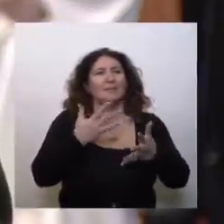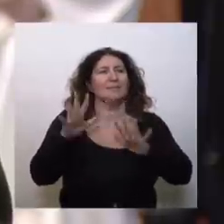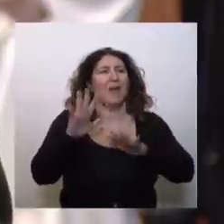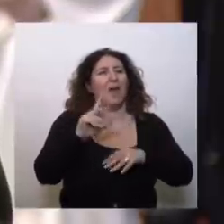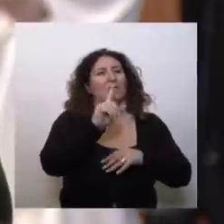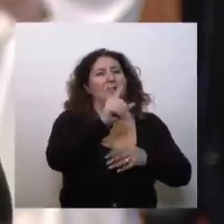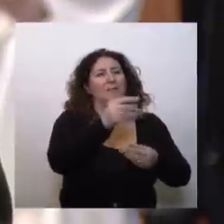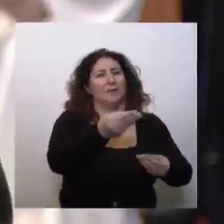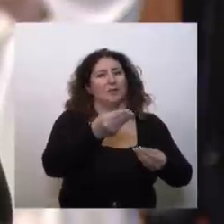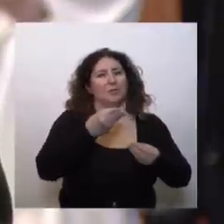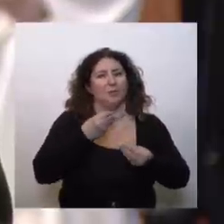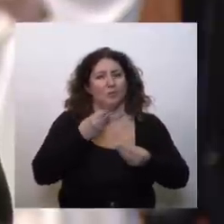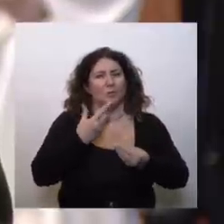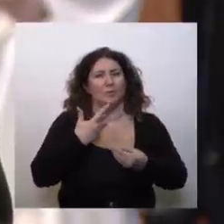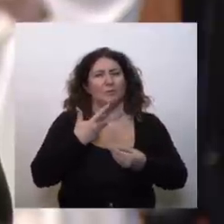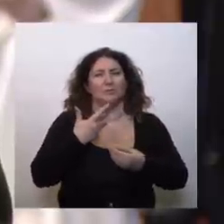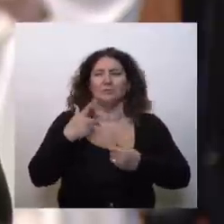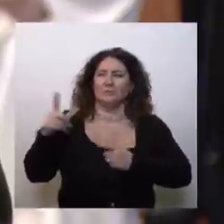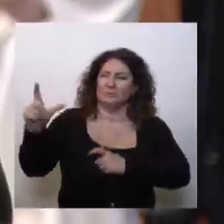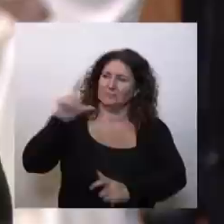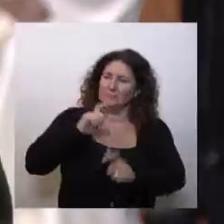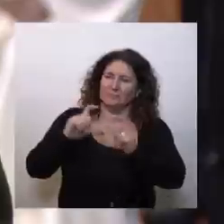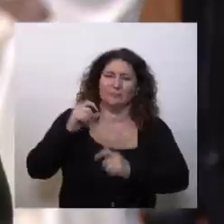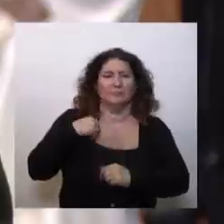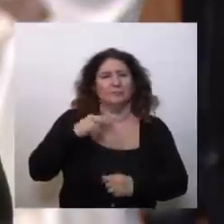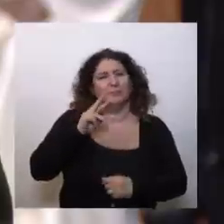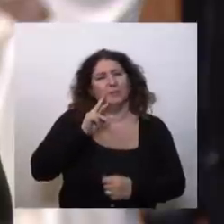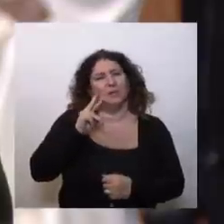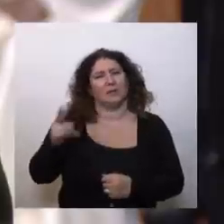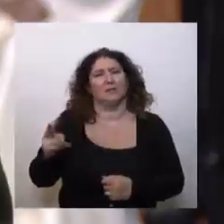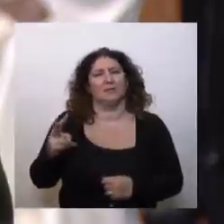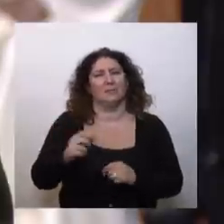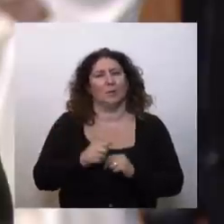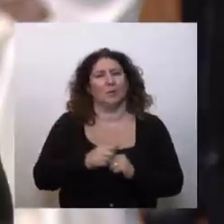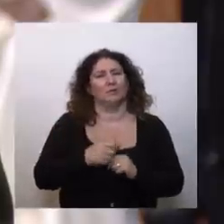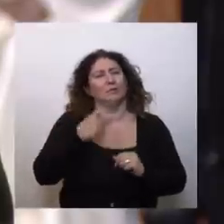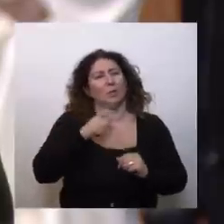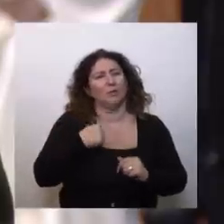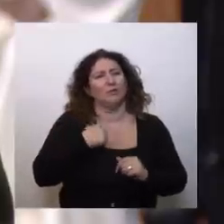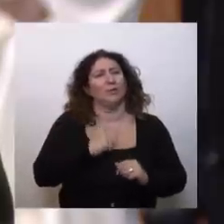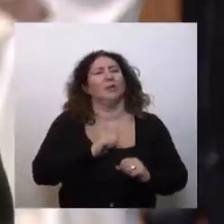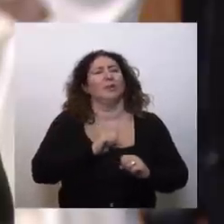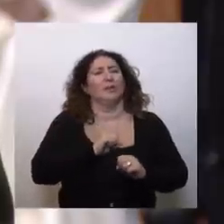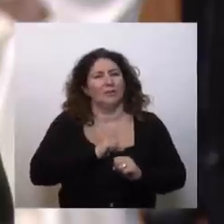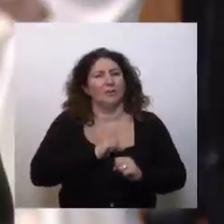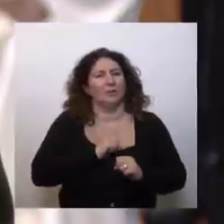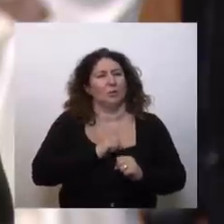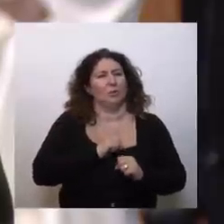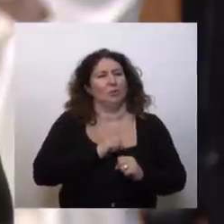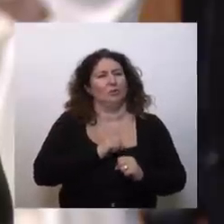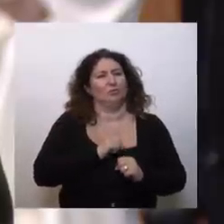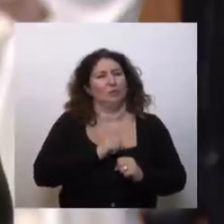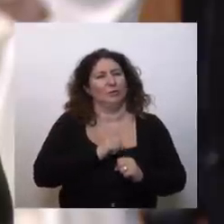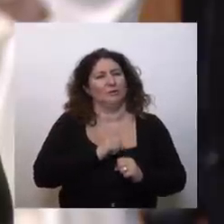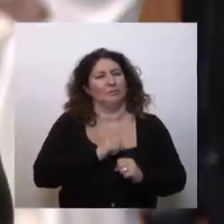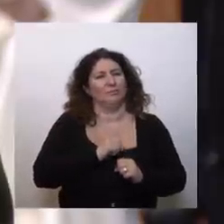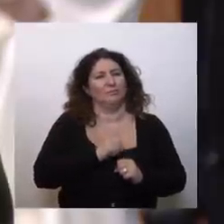A chi mi insulta darò una risposta, perché ho fiducia nella tua parola.